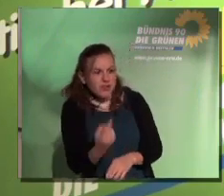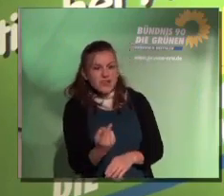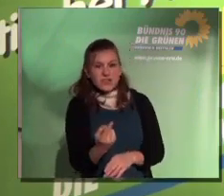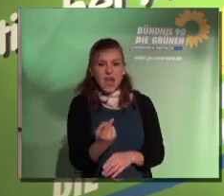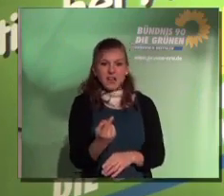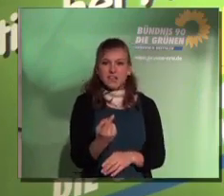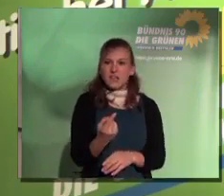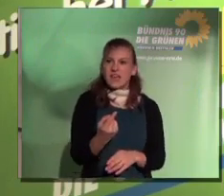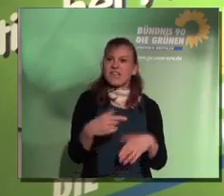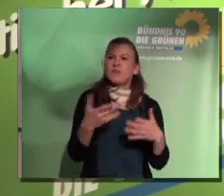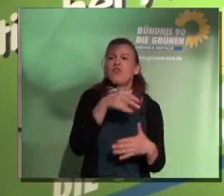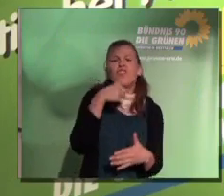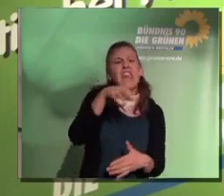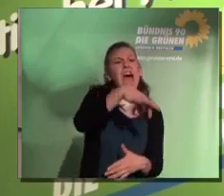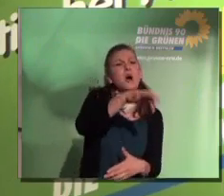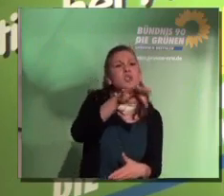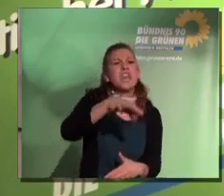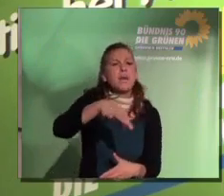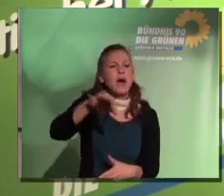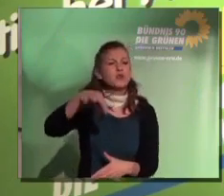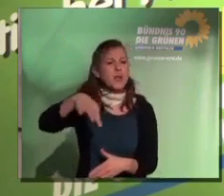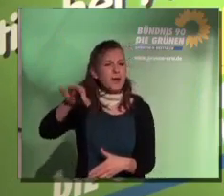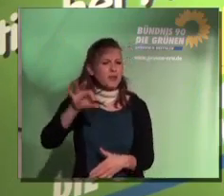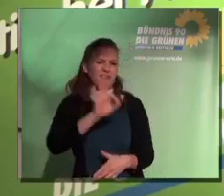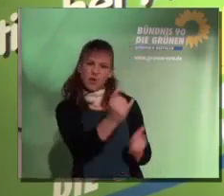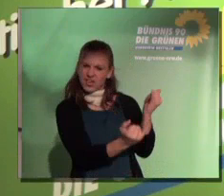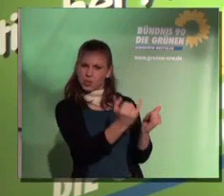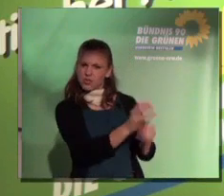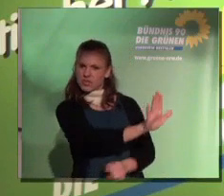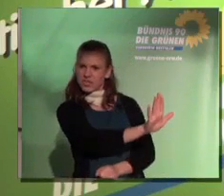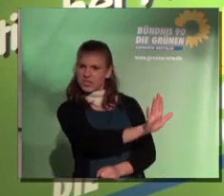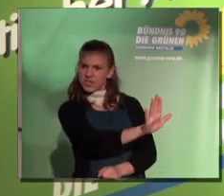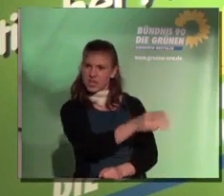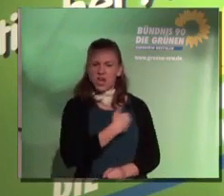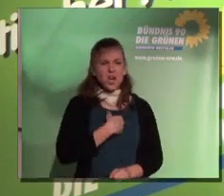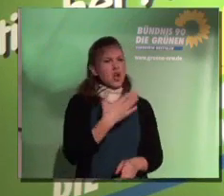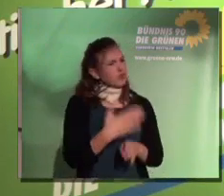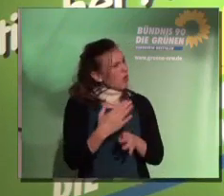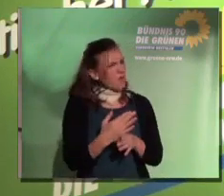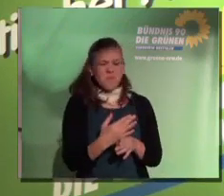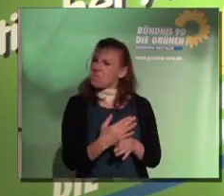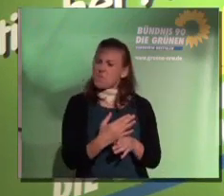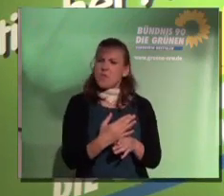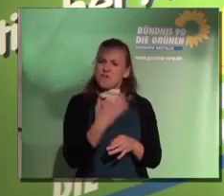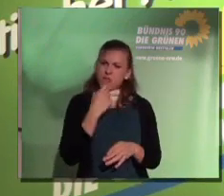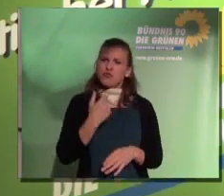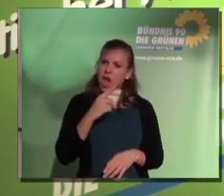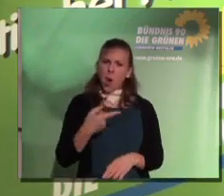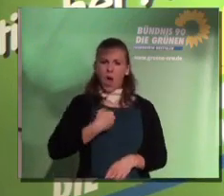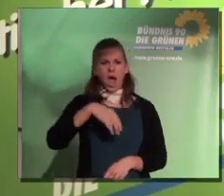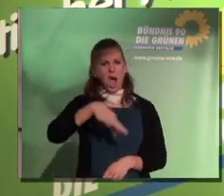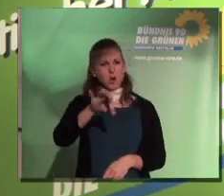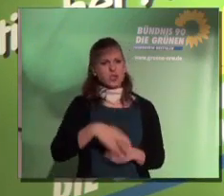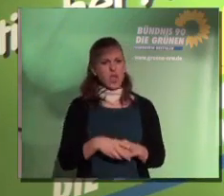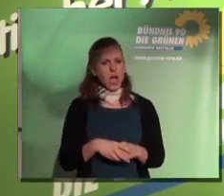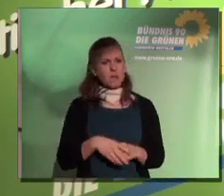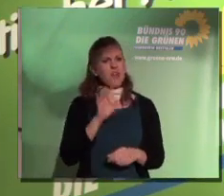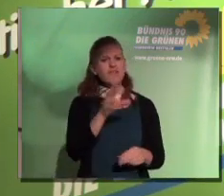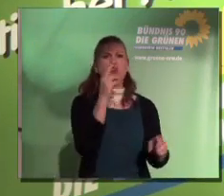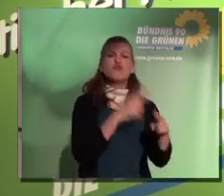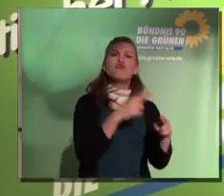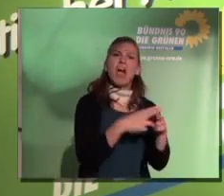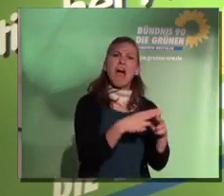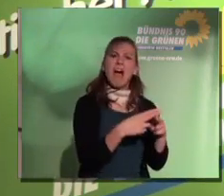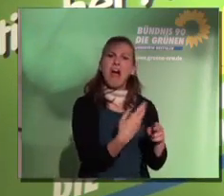ganzen Ausnahmen, die die Industrie mittlerweile hat, haben wir rausgeknubbelt. Wir wollen auch Ausnahmen. Wir wollen für die Stahlindustrie, für